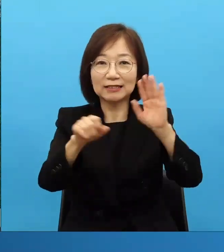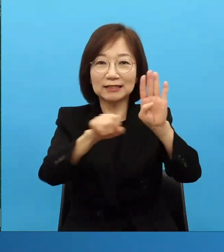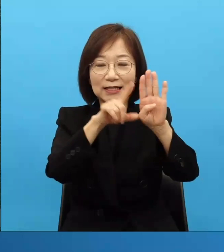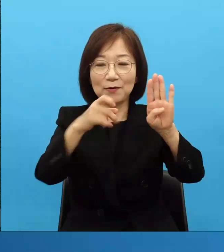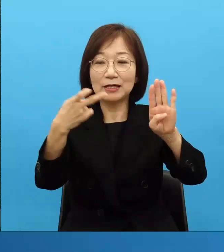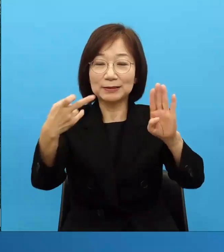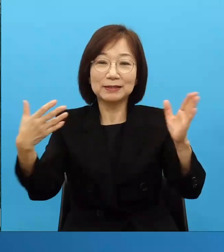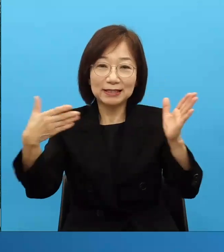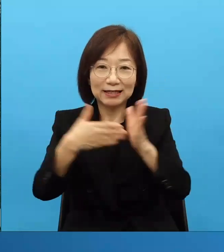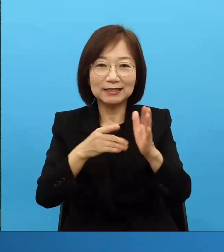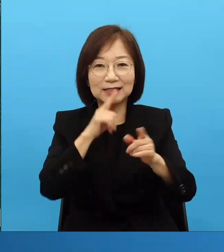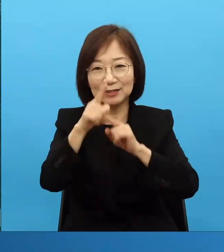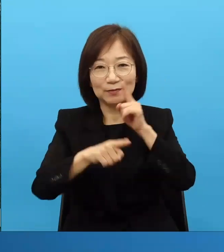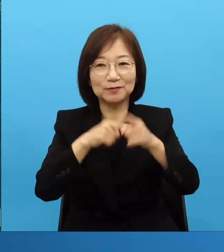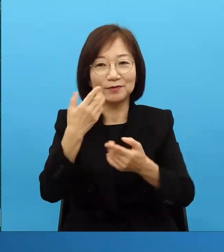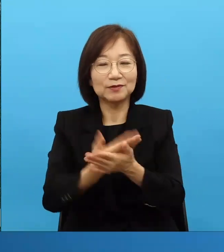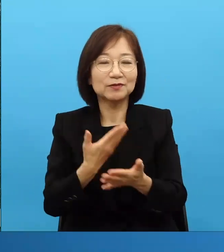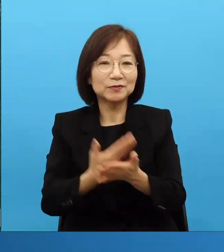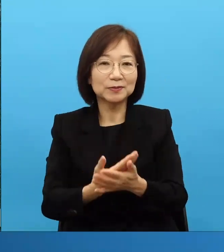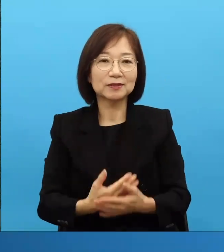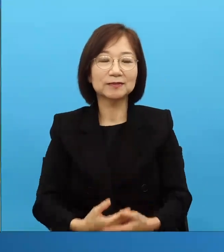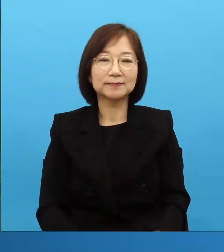달 12일까지 접수받습니다.